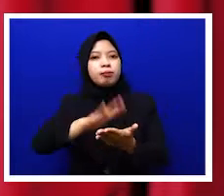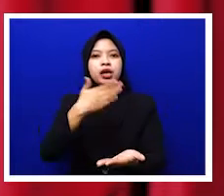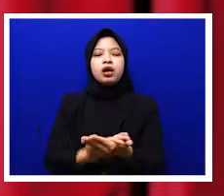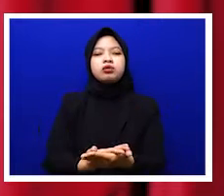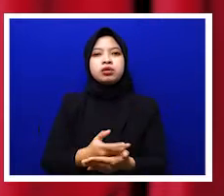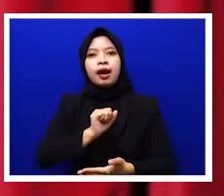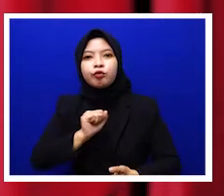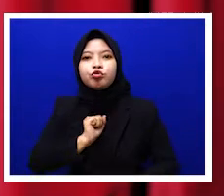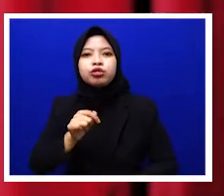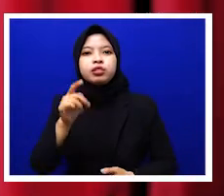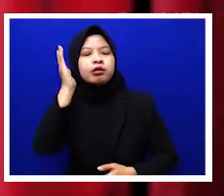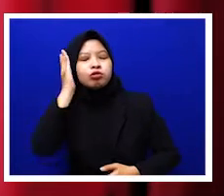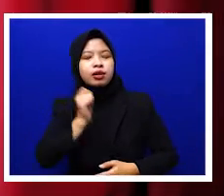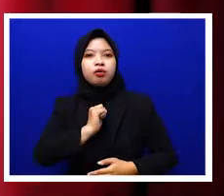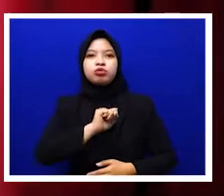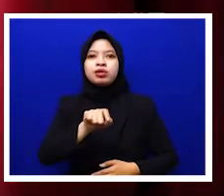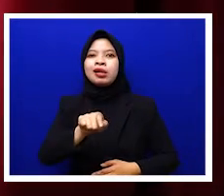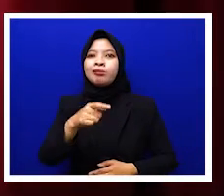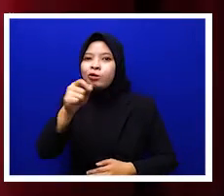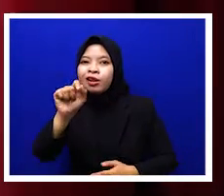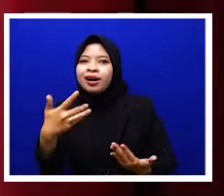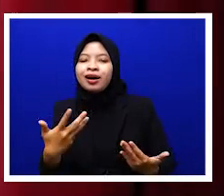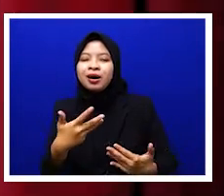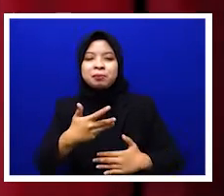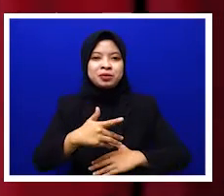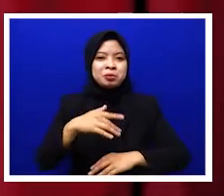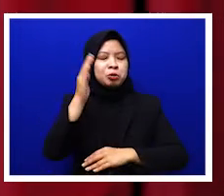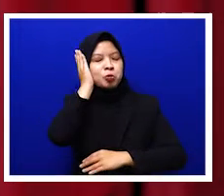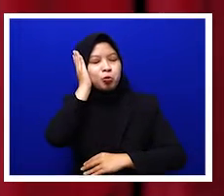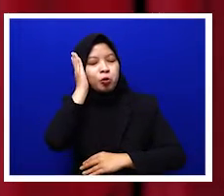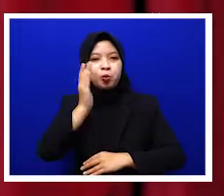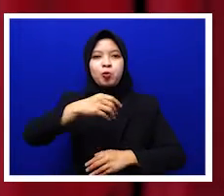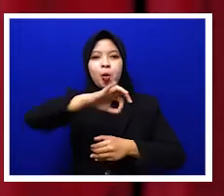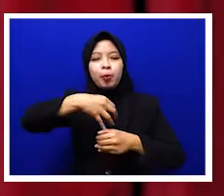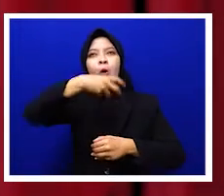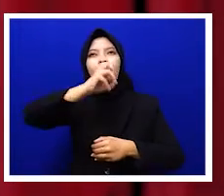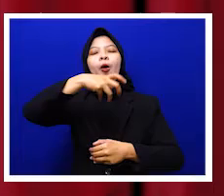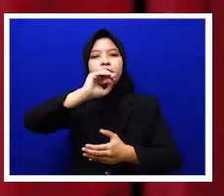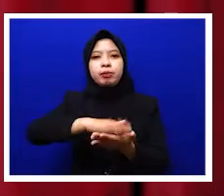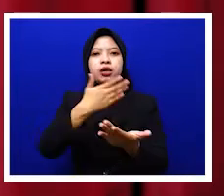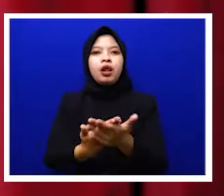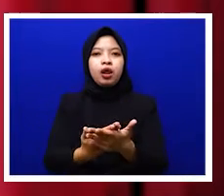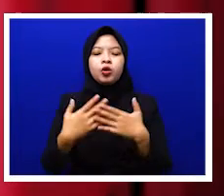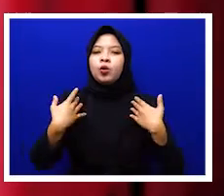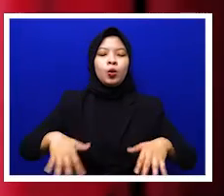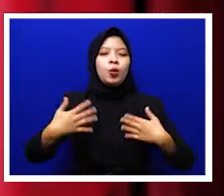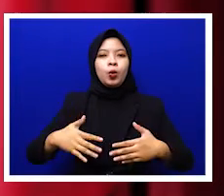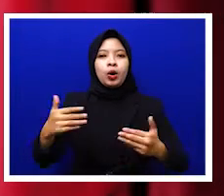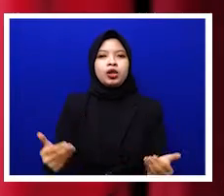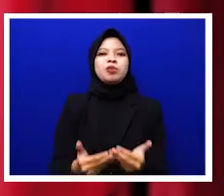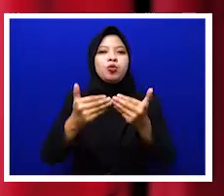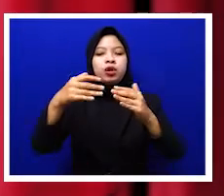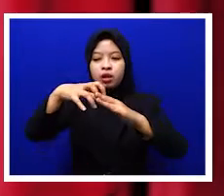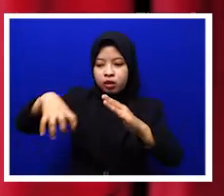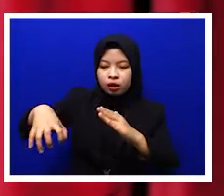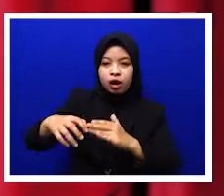kan? Harusnya dia takut tidur nih gara-gara ini nih. Jadi ntar dia malah nggak tidur-tidur, ngopi, akhirnya meninggal. Nah, pas di akhirat ketemu tuh sama